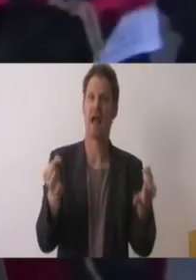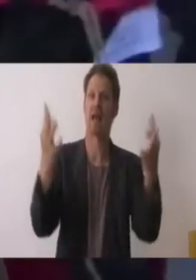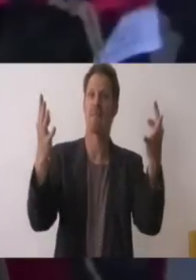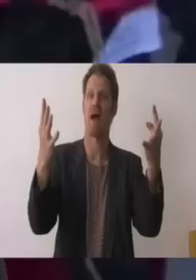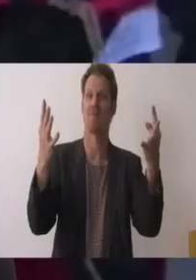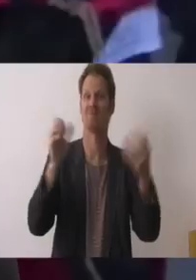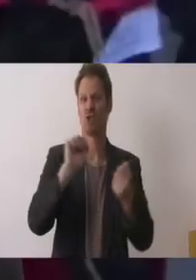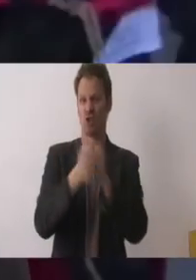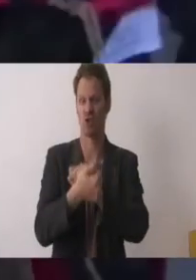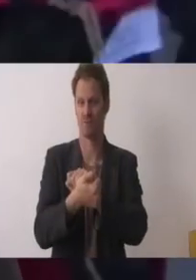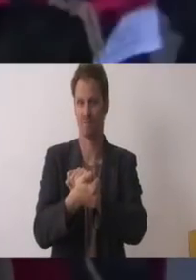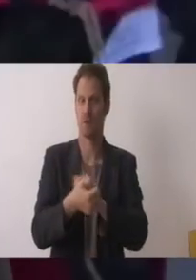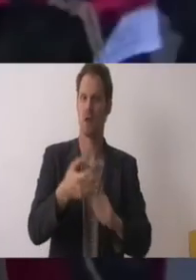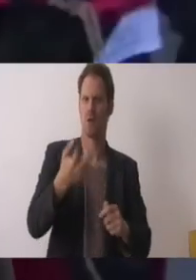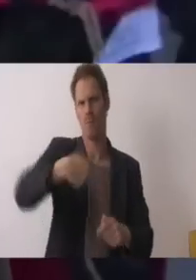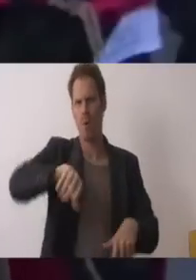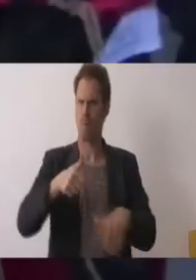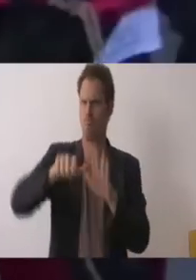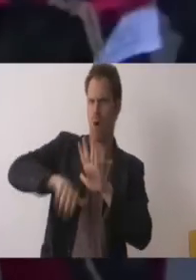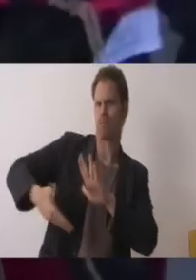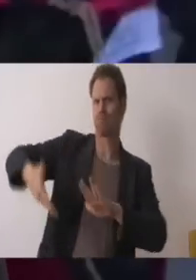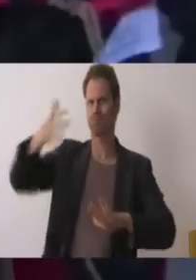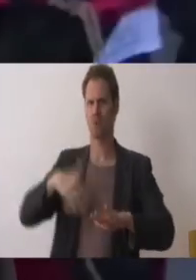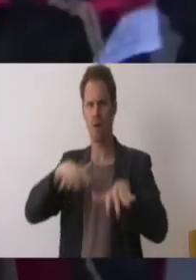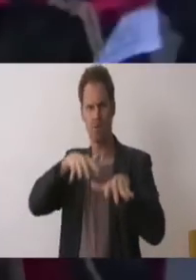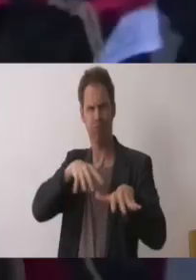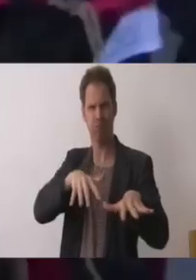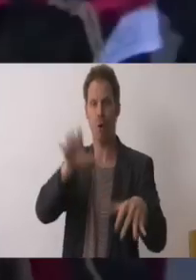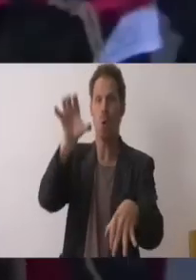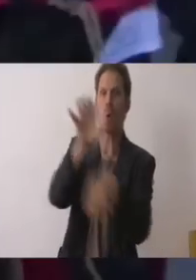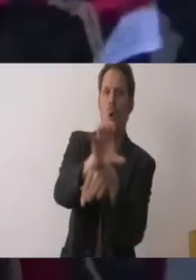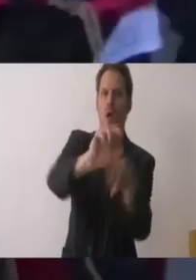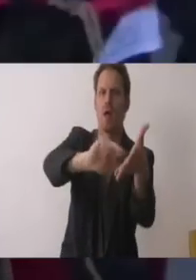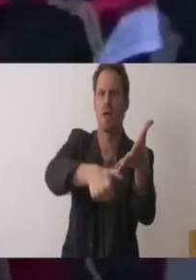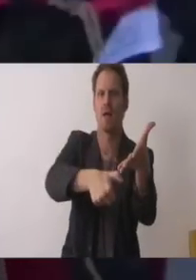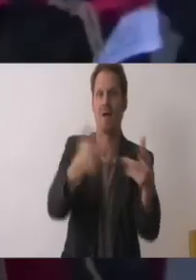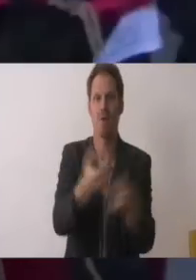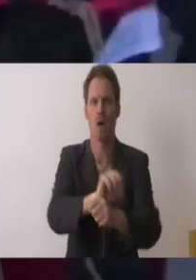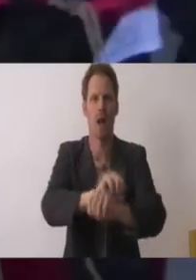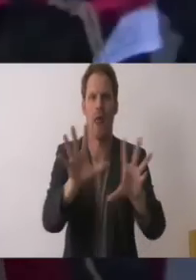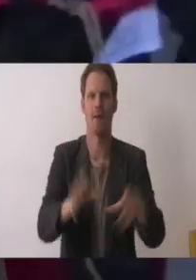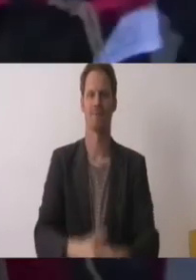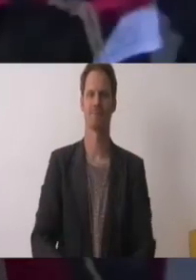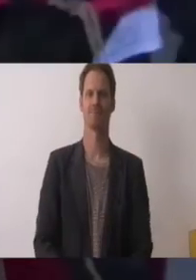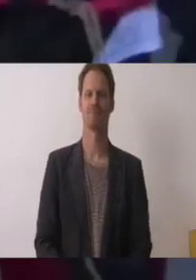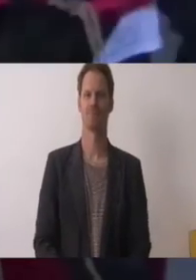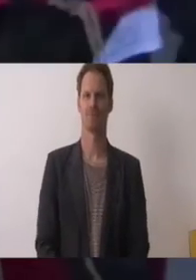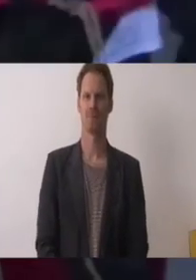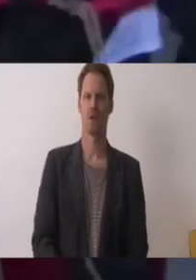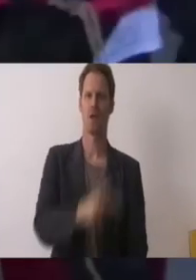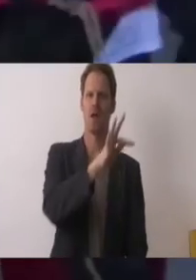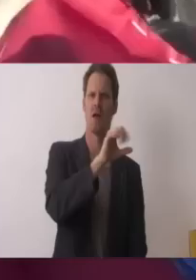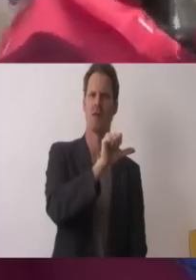on se mobilisait dans le monde entier contre ces traités inacceptables qui ne craignent qu'une chose, qu'on fasse toute la lumière sur